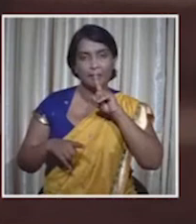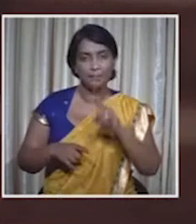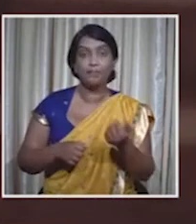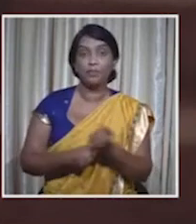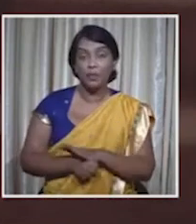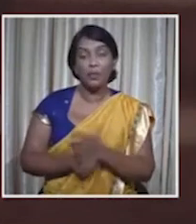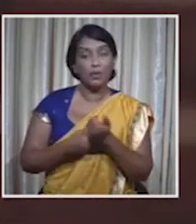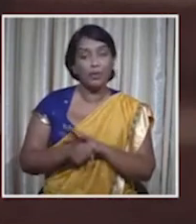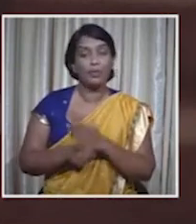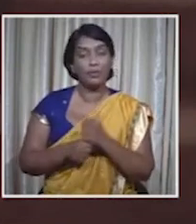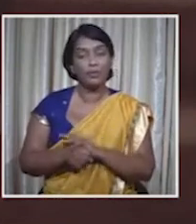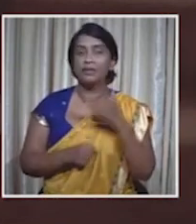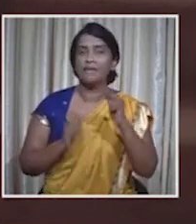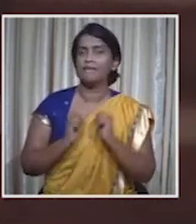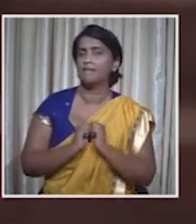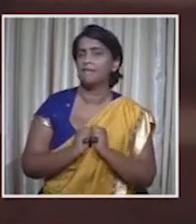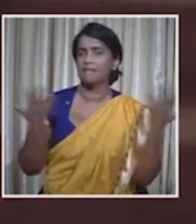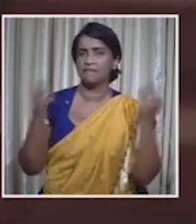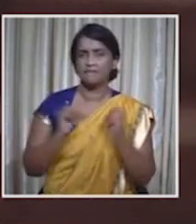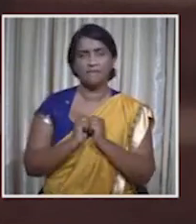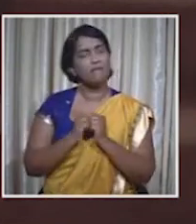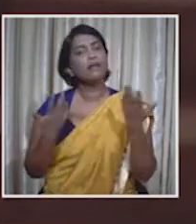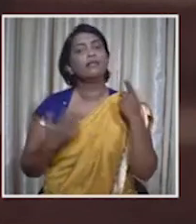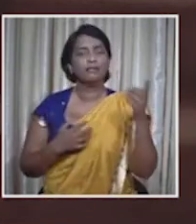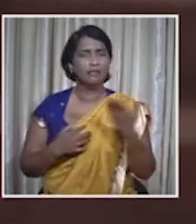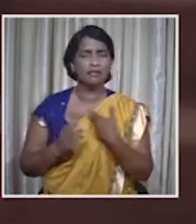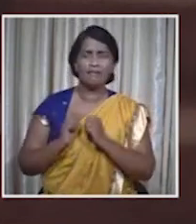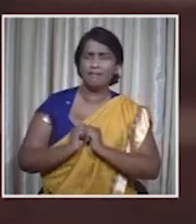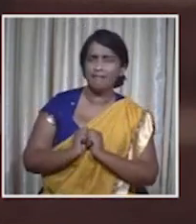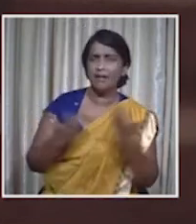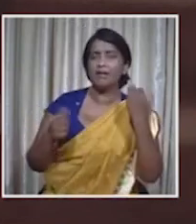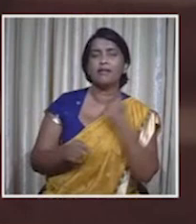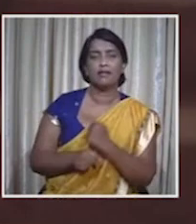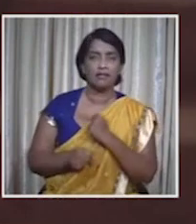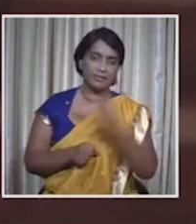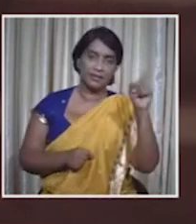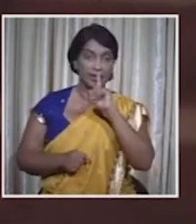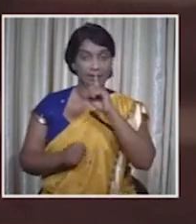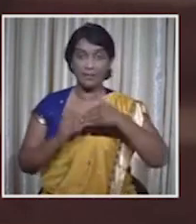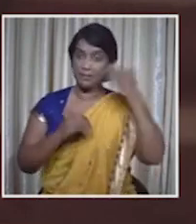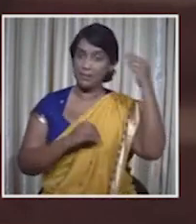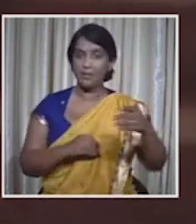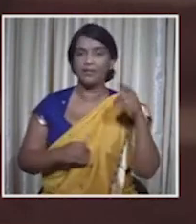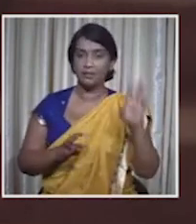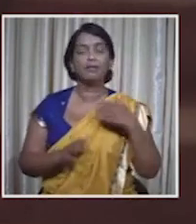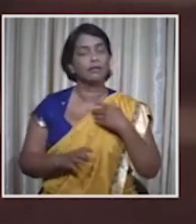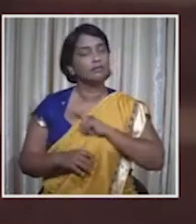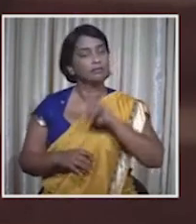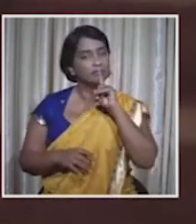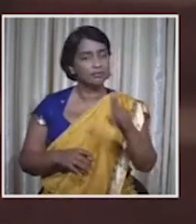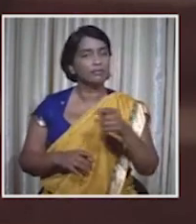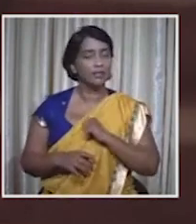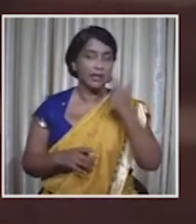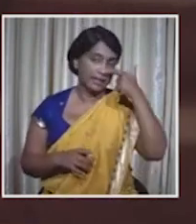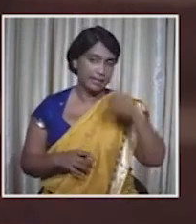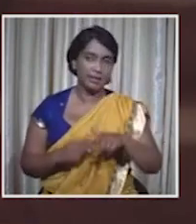කියයි කොවිඩ් කොවිඩ් කොවිඩ් කියලා කිසි දෙයක් මෙලෝ දෙයක් කරුවේ නැහැ. මෙලෝ රහක් නැති ආණ්ඩුවක් කියලා තමයි තමුන්නාස්සලා කියන්නේ. ඉතින් තමුන්නාස්සලාට මම මතක්